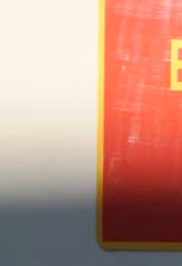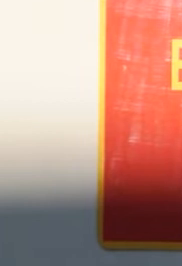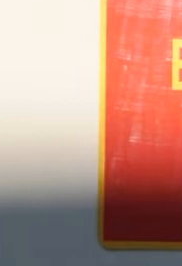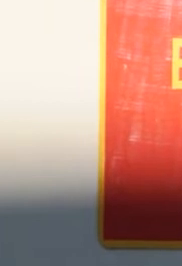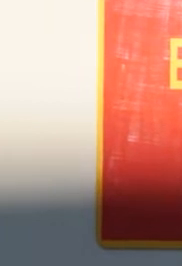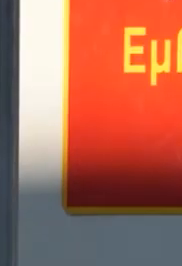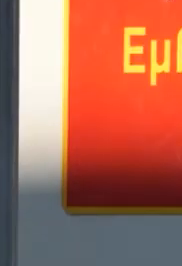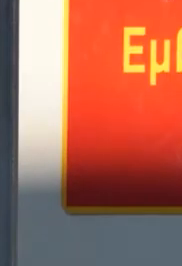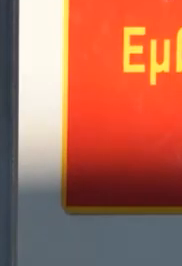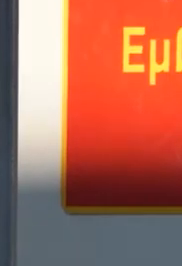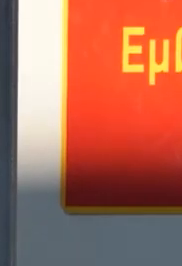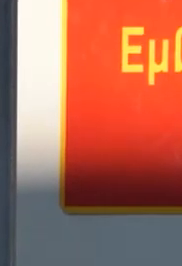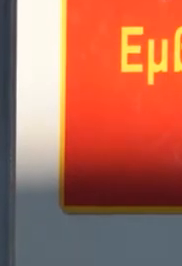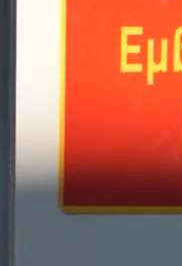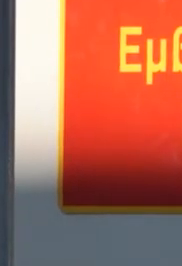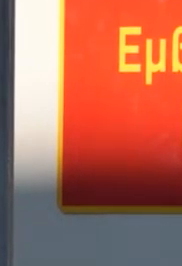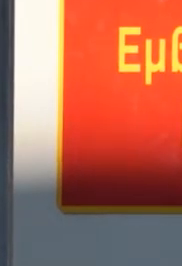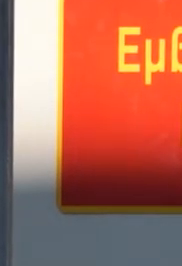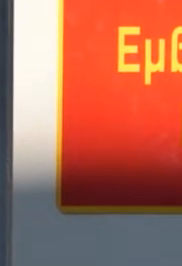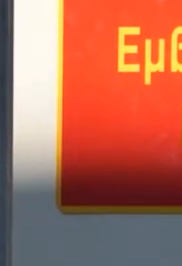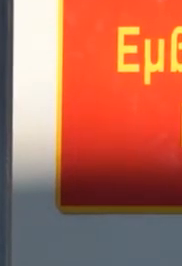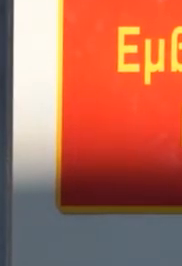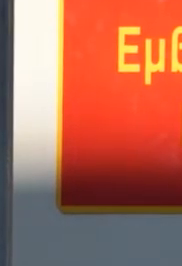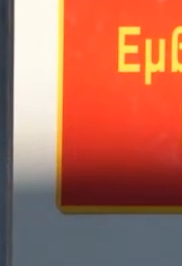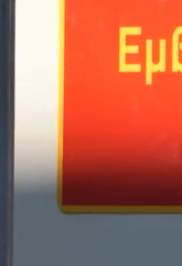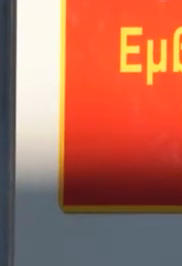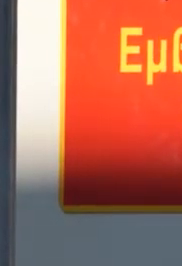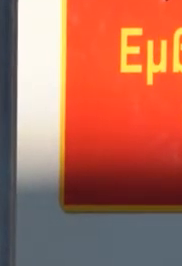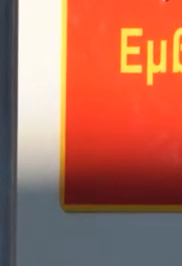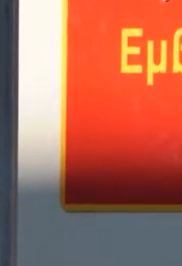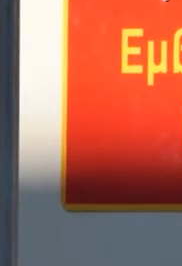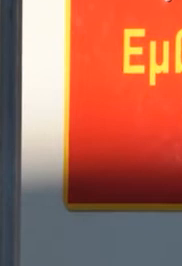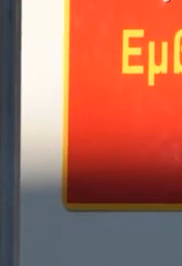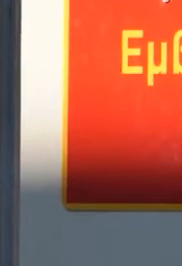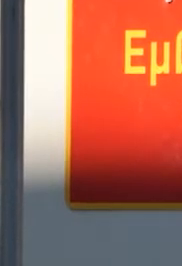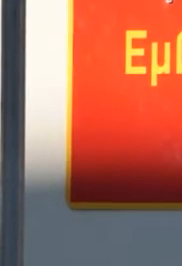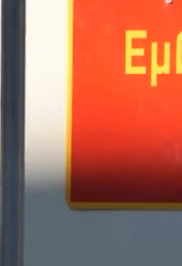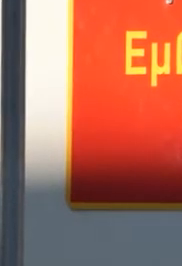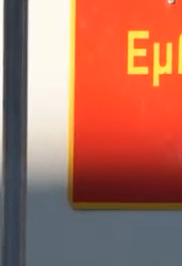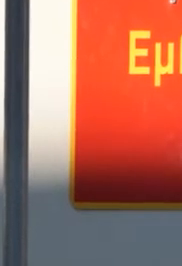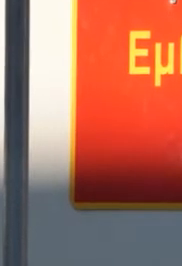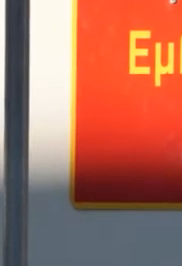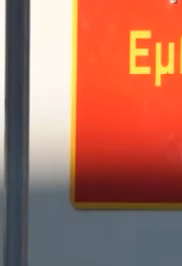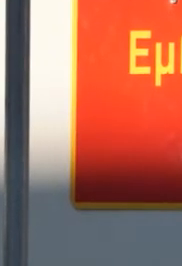Γενικός Γραμματέας Πρωτοβάθμιας Φροντίδας Υγείας Μάριος Θεμιστοκλέους. Συνολικά έχουν γίνει στη χώρα μας